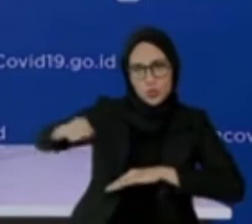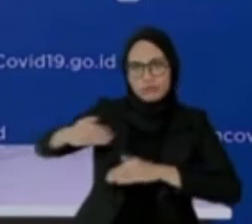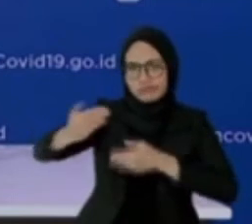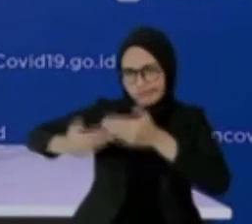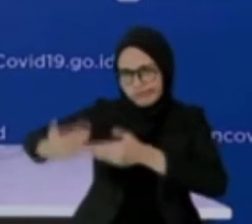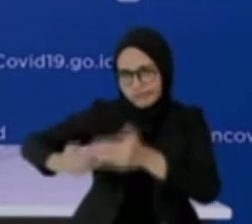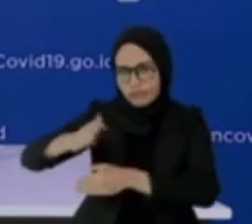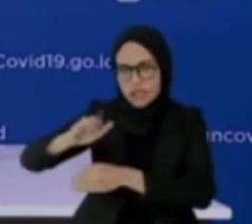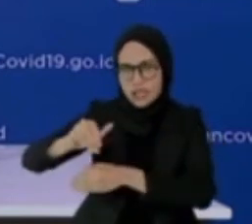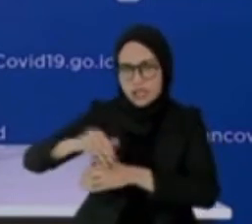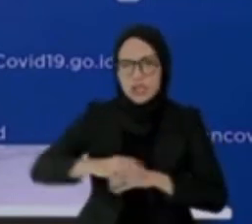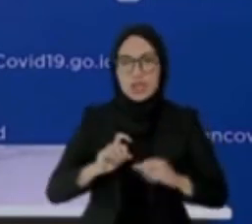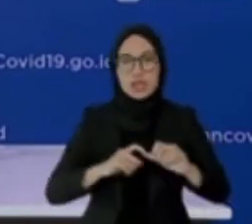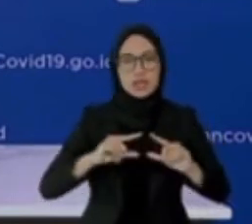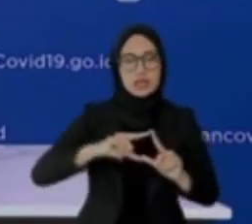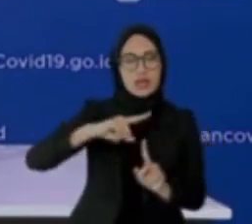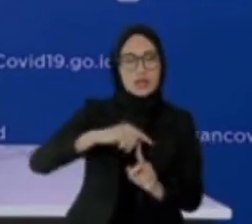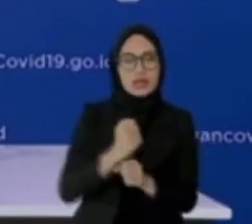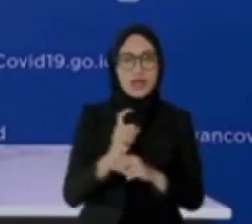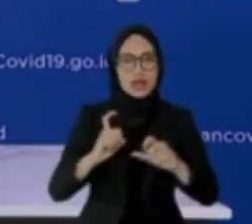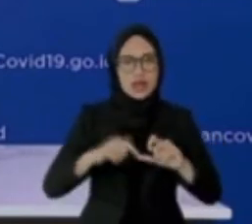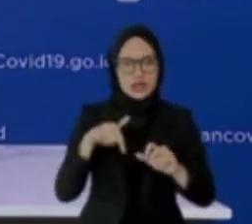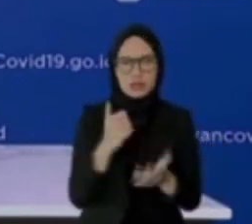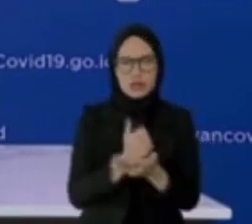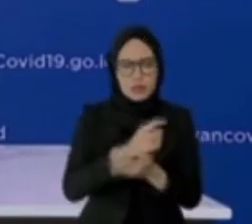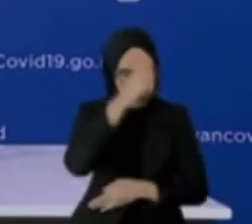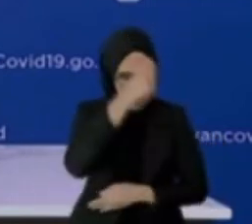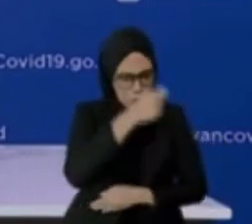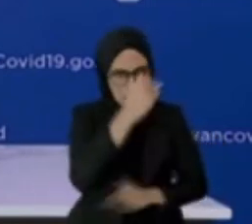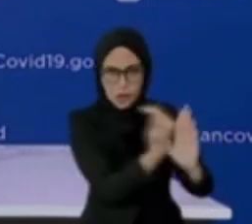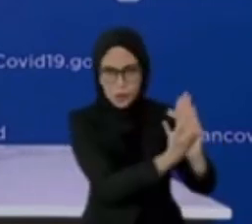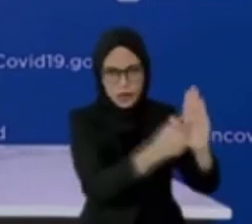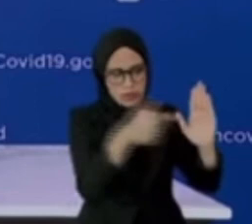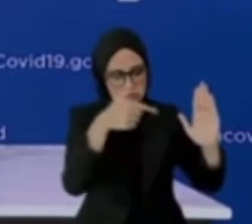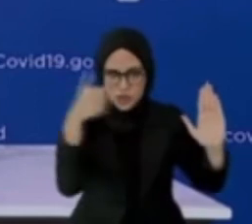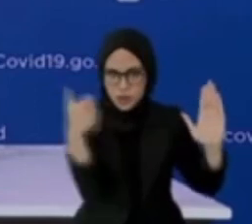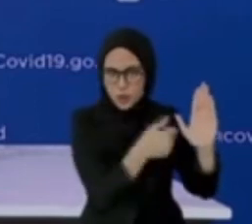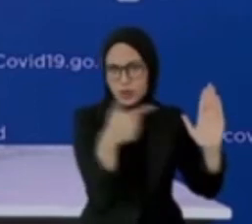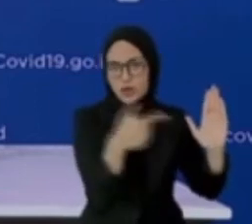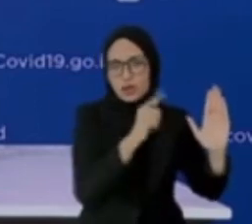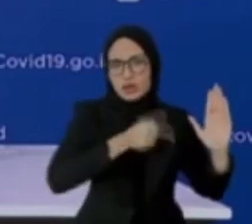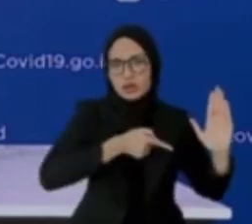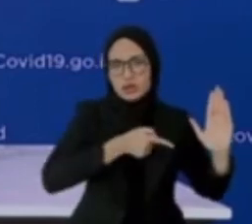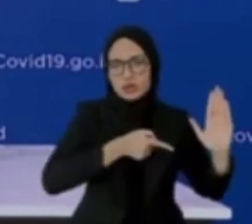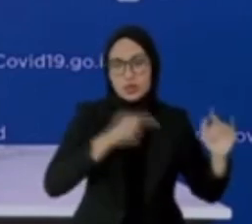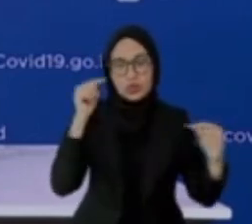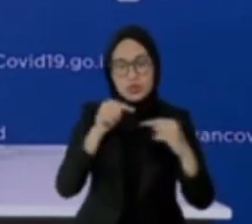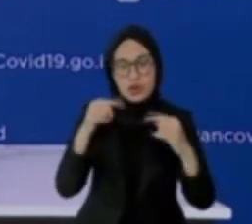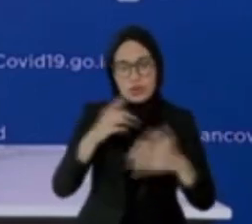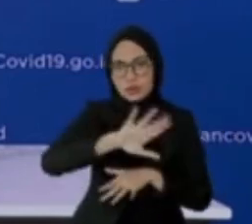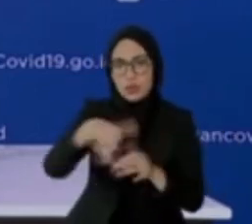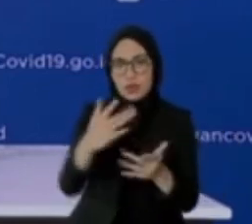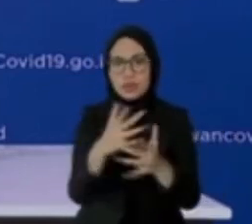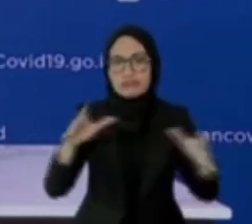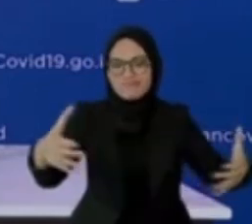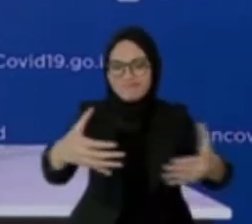Satgas covert 19 akan berikan sanksi tegas wiku pun memastikan jika proses hukum terkait hal tersebut pun